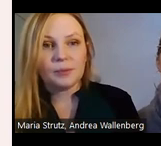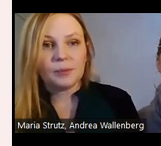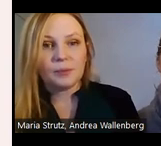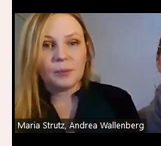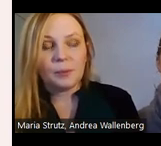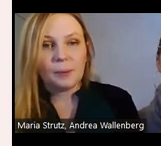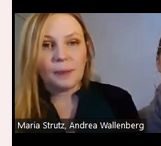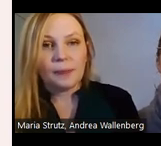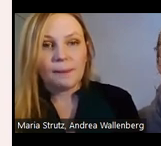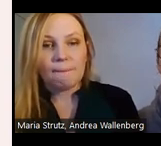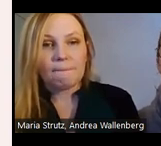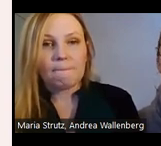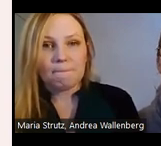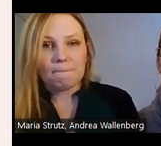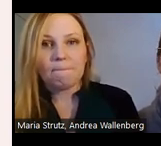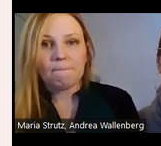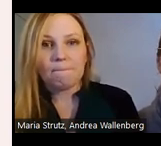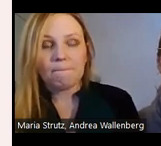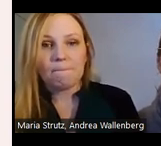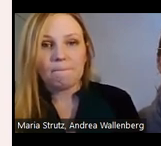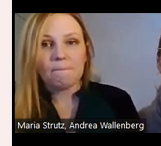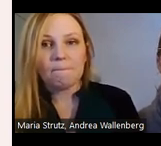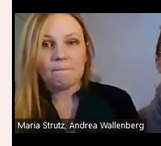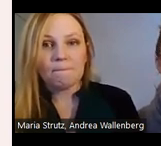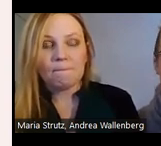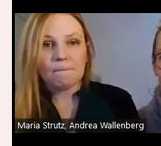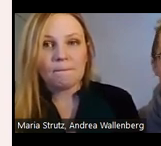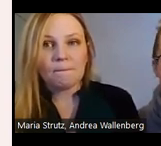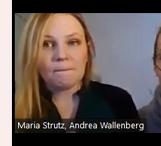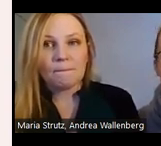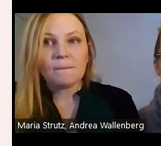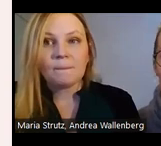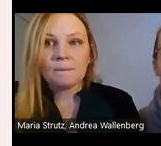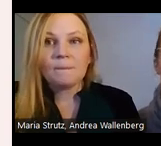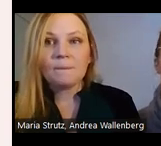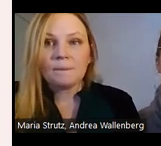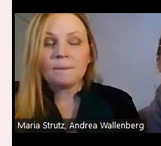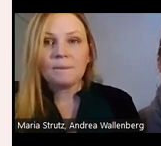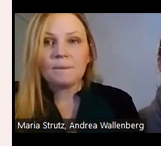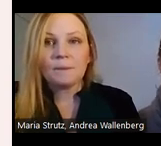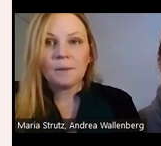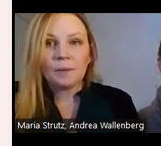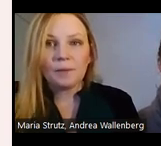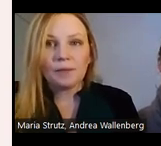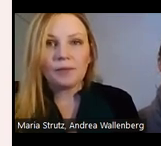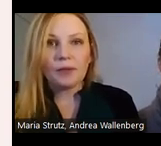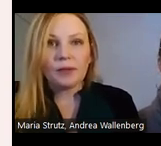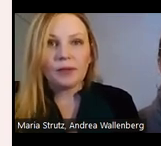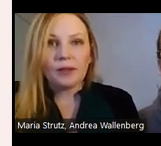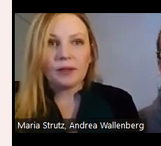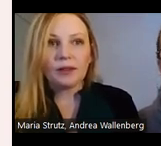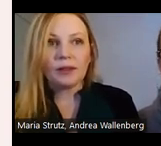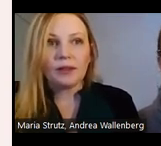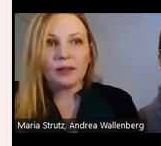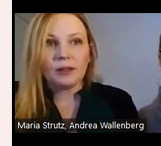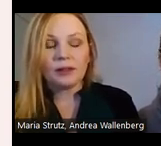tid. Så att vi vill verkligen betona att den här odelade tiden, ansikte mot ansikte, är väldigt viktig. Och